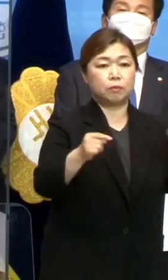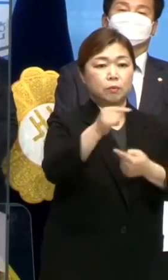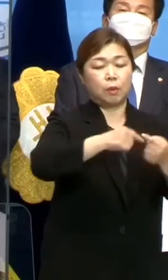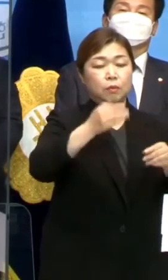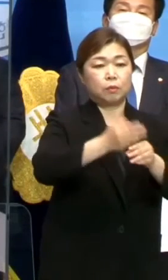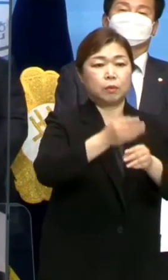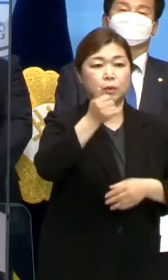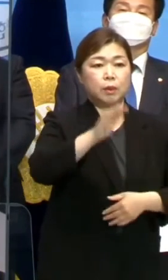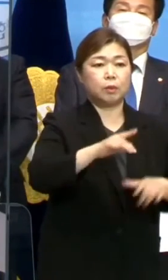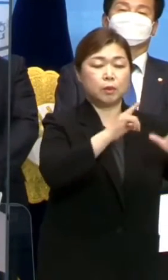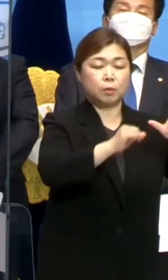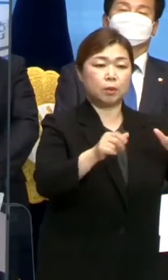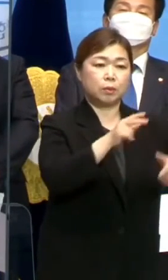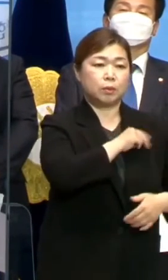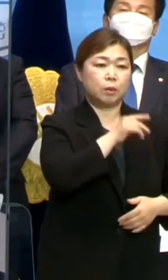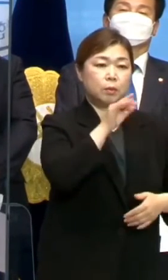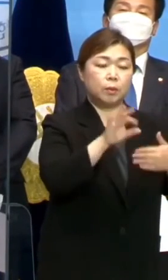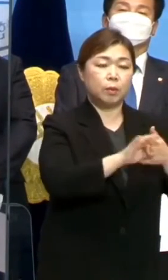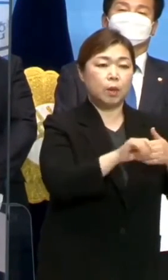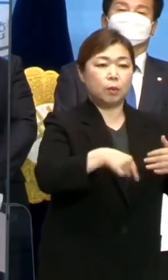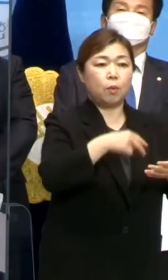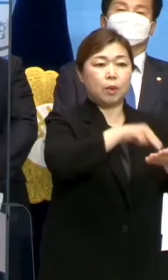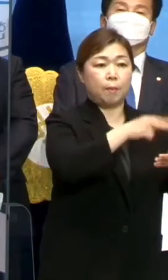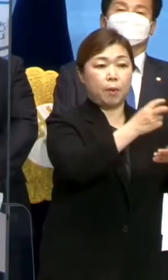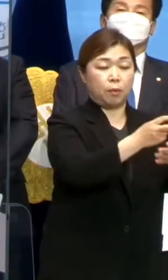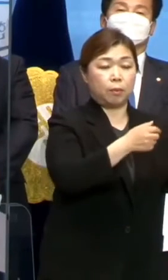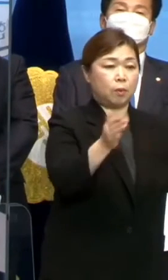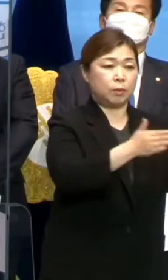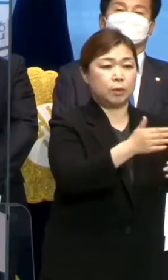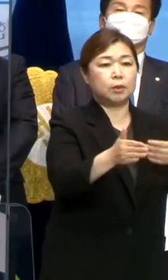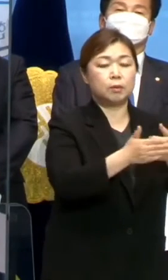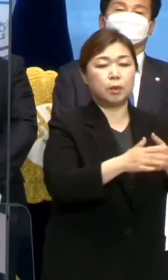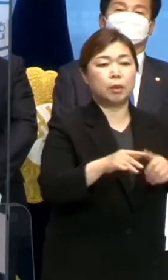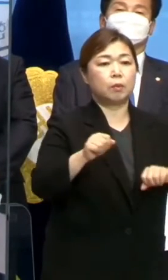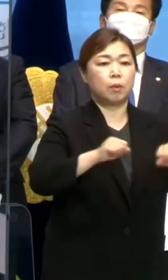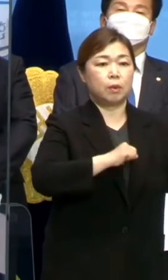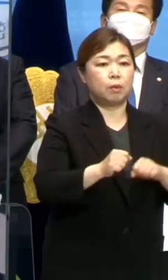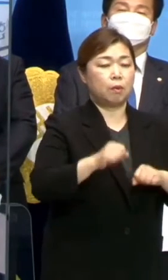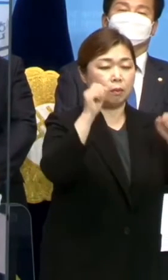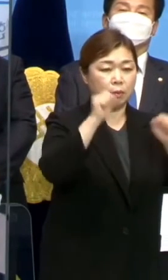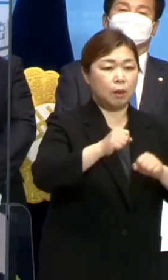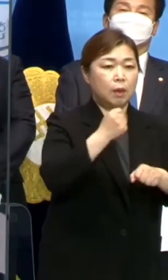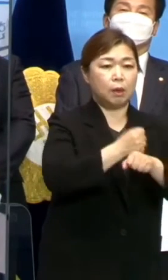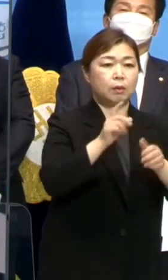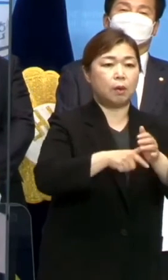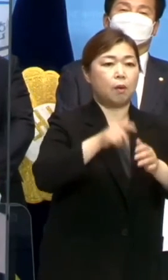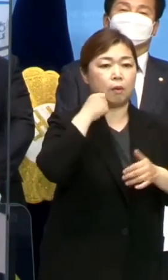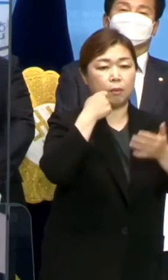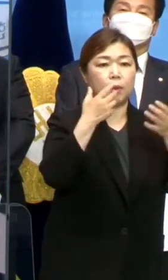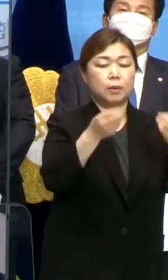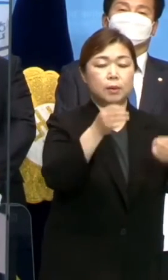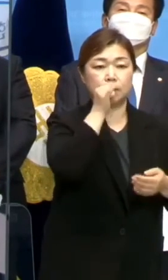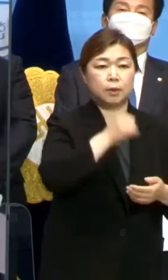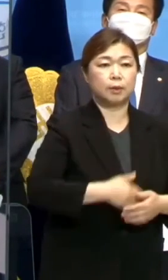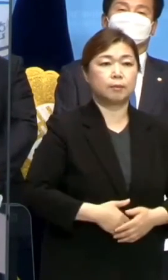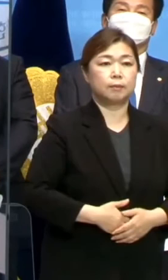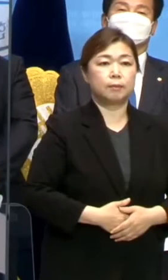있는데 지방 우에는 독립된 법률의 부제 하여 의정활동에 수용 하매 어려움이 많은 게